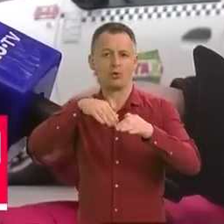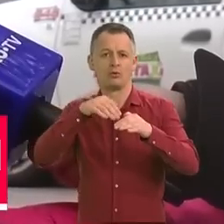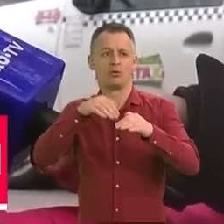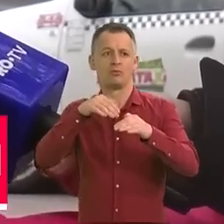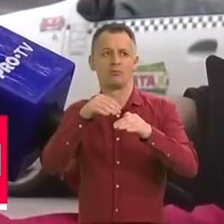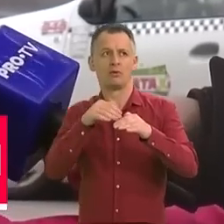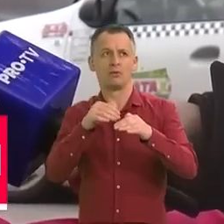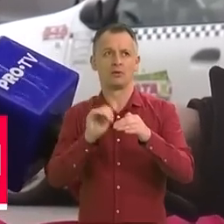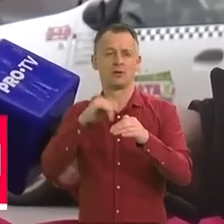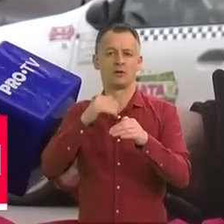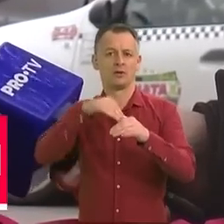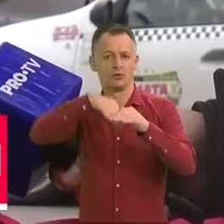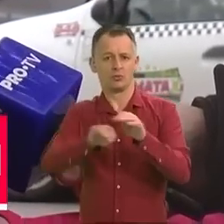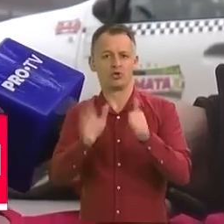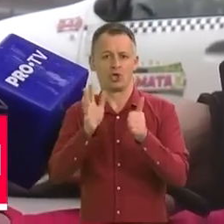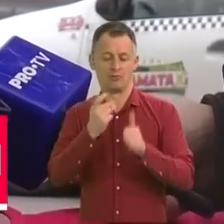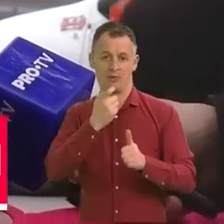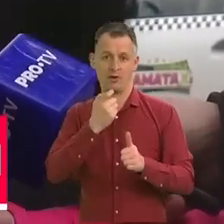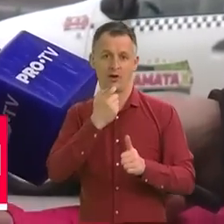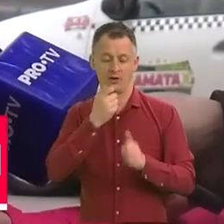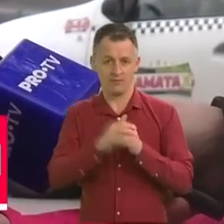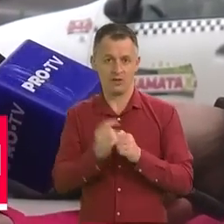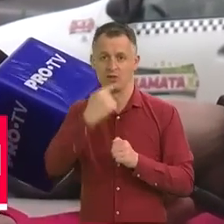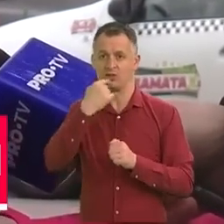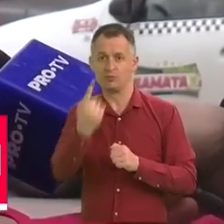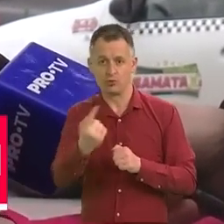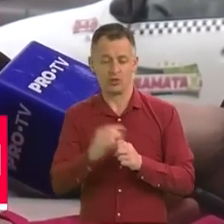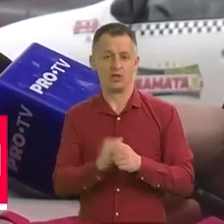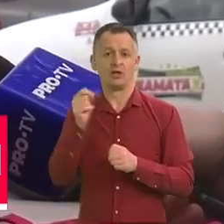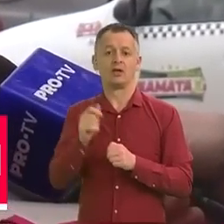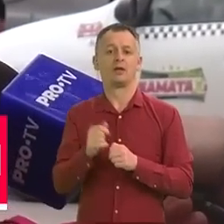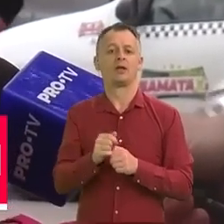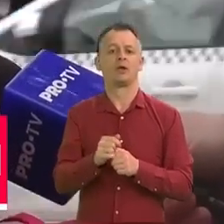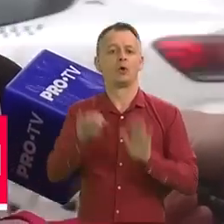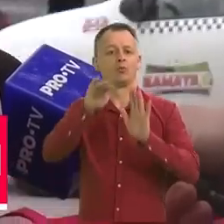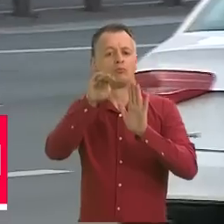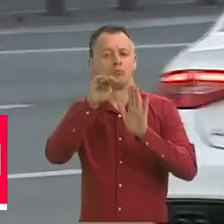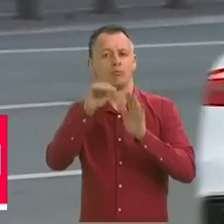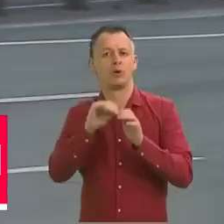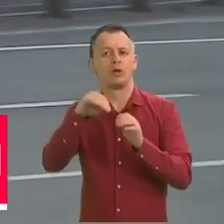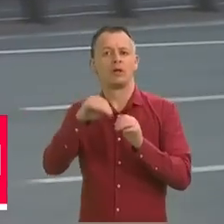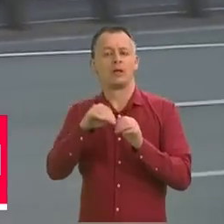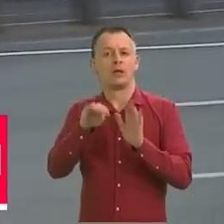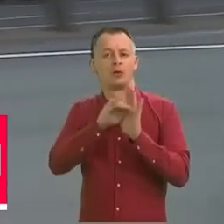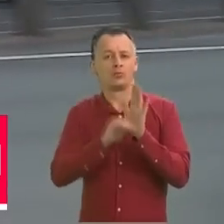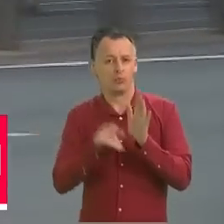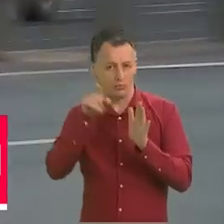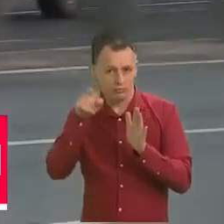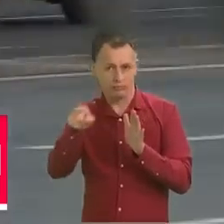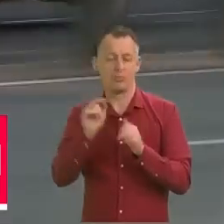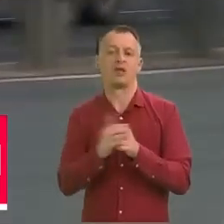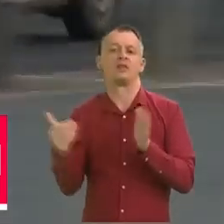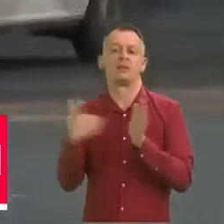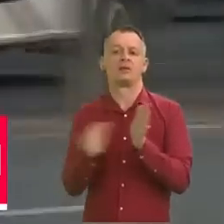la articolul 13.2 se specifică faptul că structura sportivă organizatoare trebuie să asigure